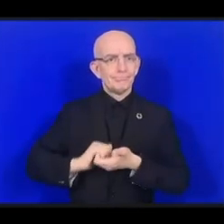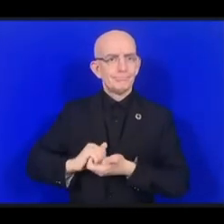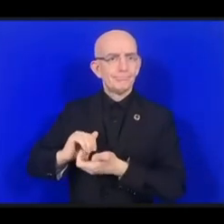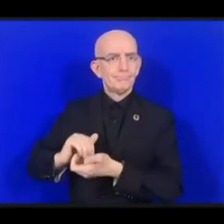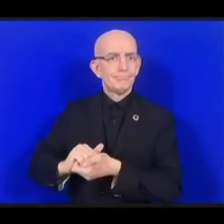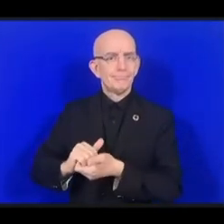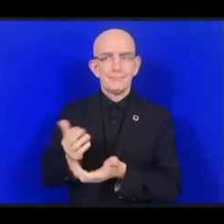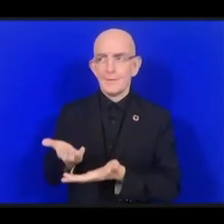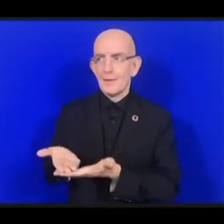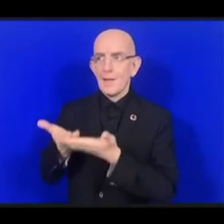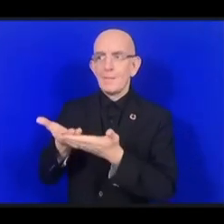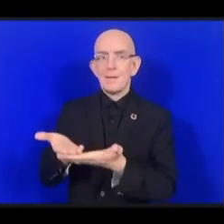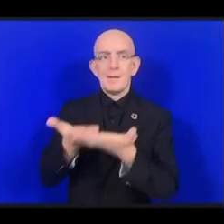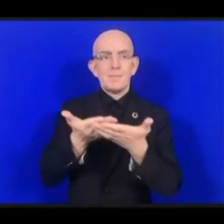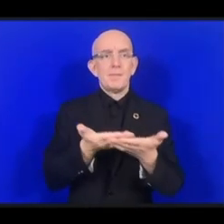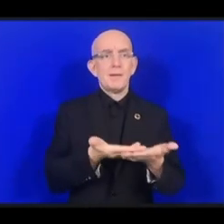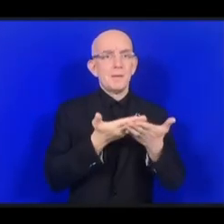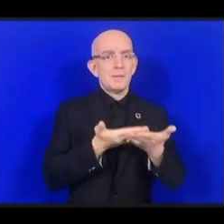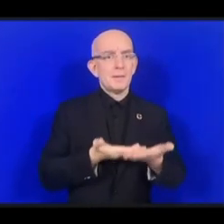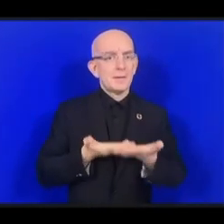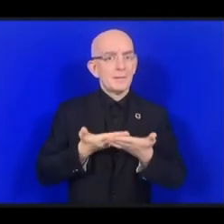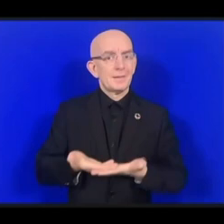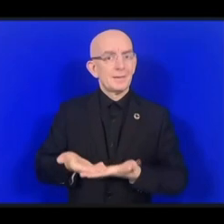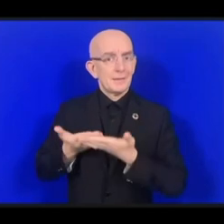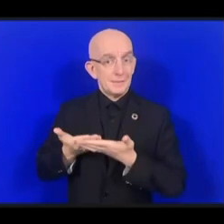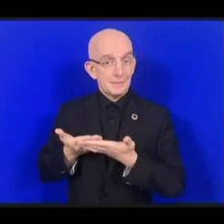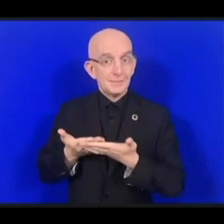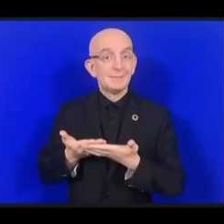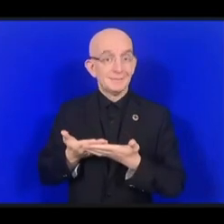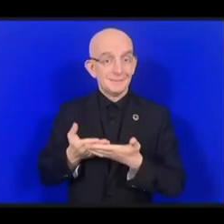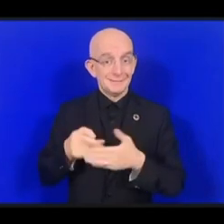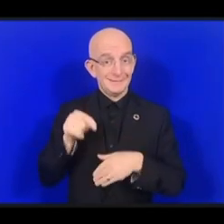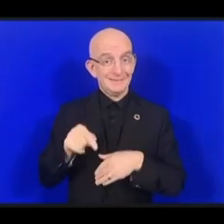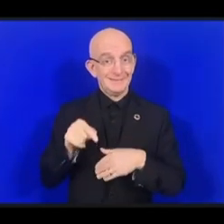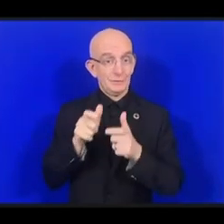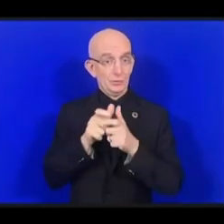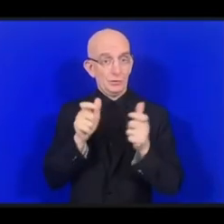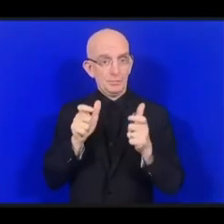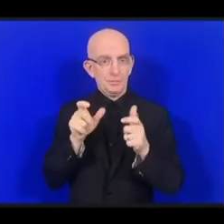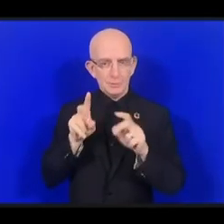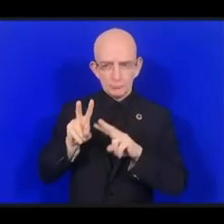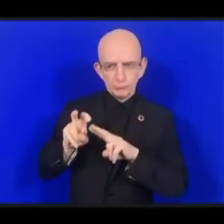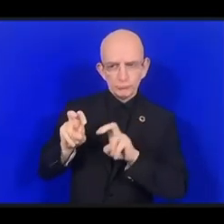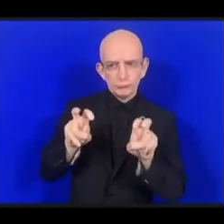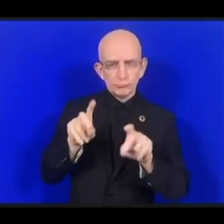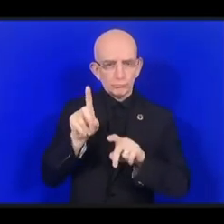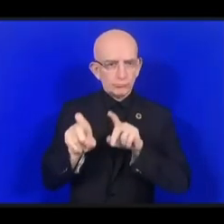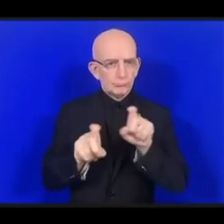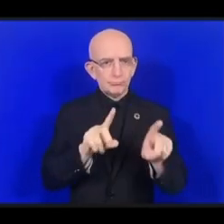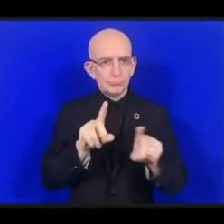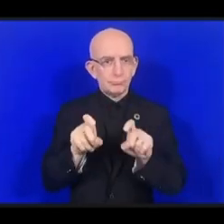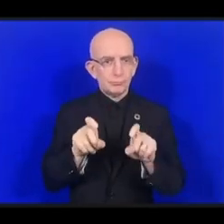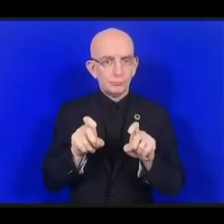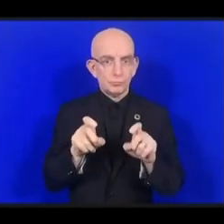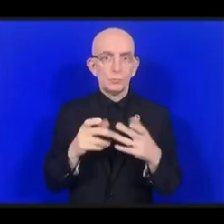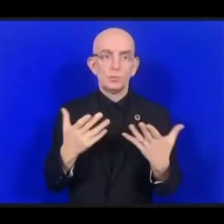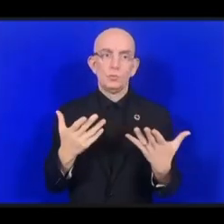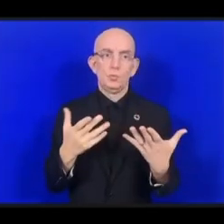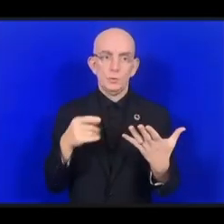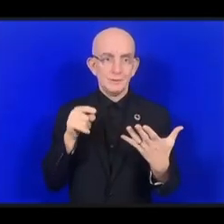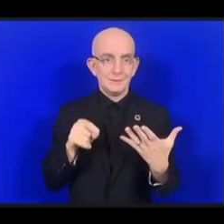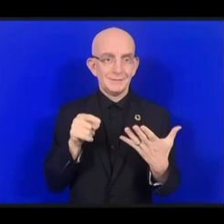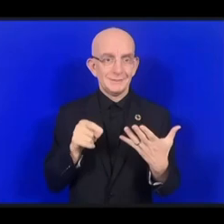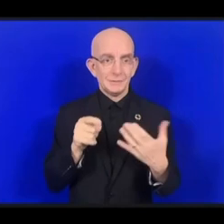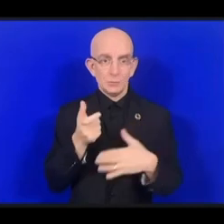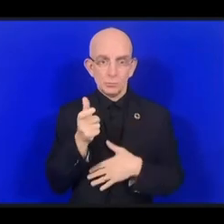インターネットなどに色々な議事と共に絆という言葉が使われましたのは前の